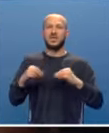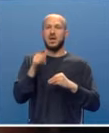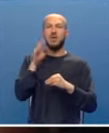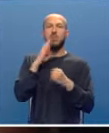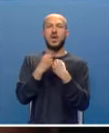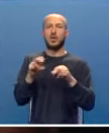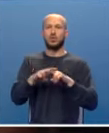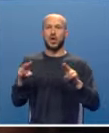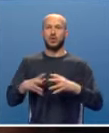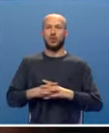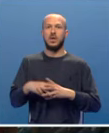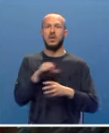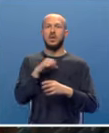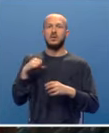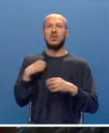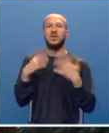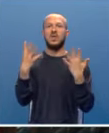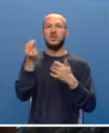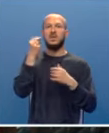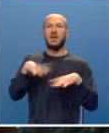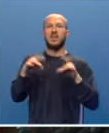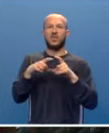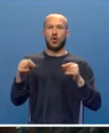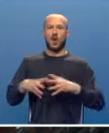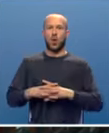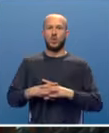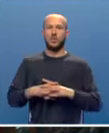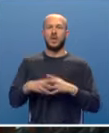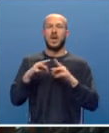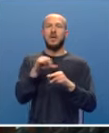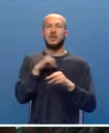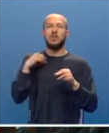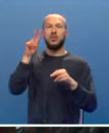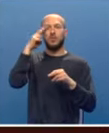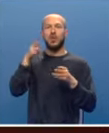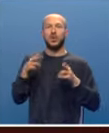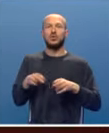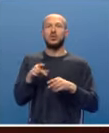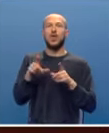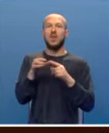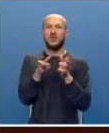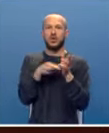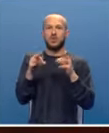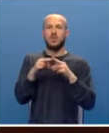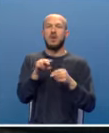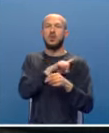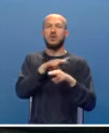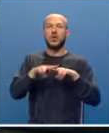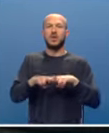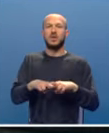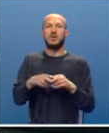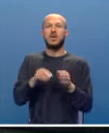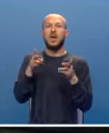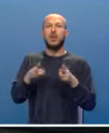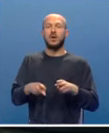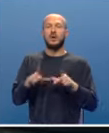BiH tužilaštvu, samo je 9 Srba identifikovano. A samo u spomen kosturnici u Miljevićima posmrtni ostaci